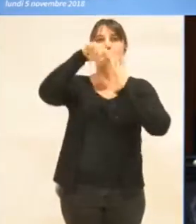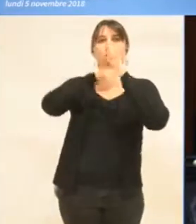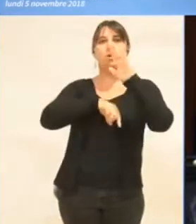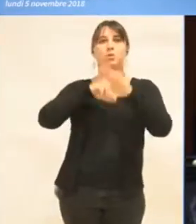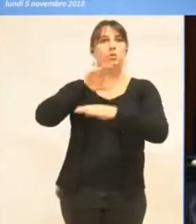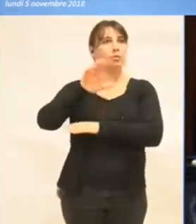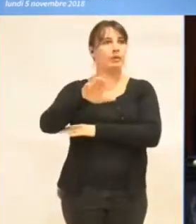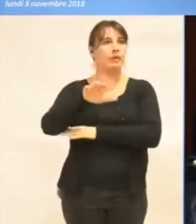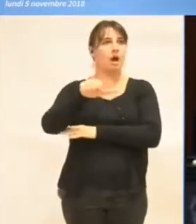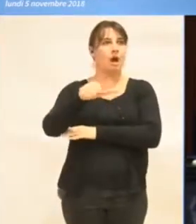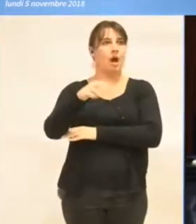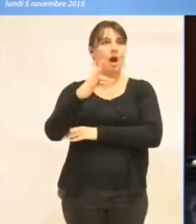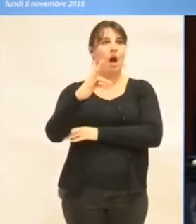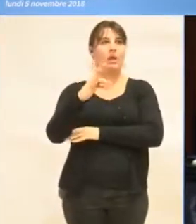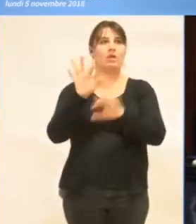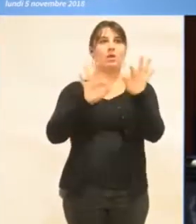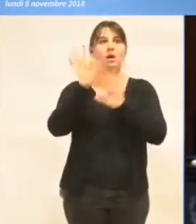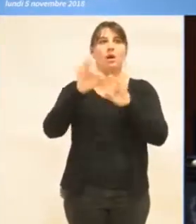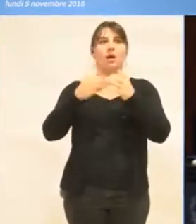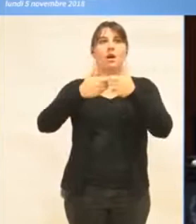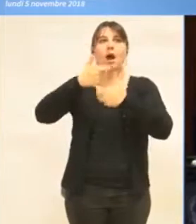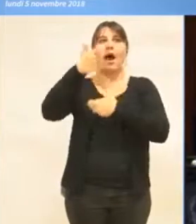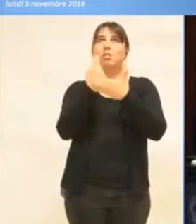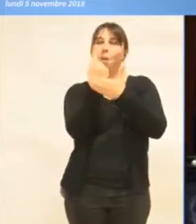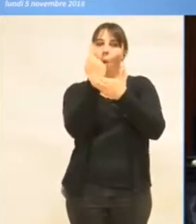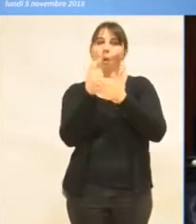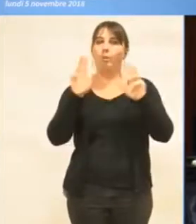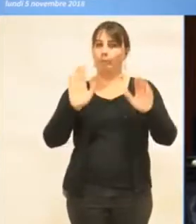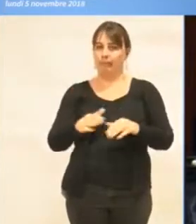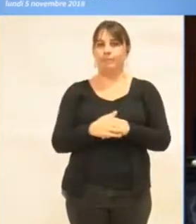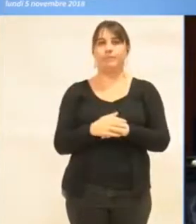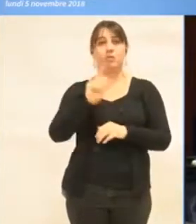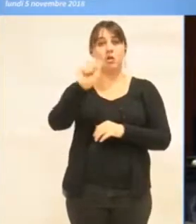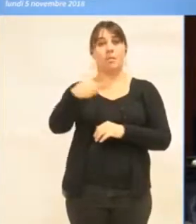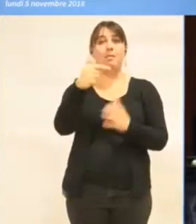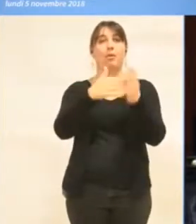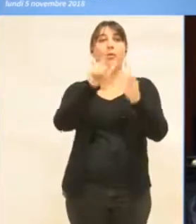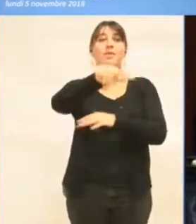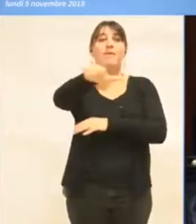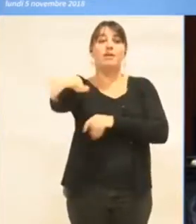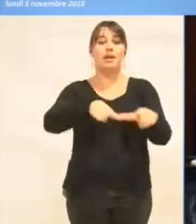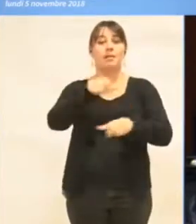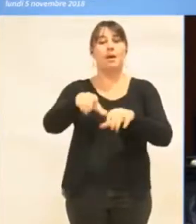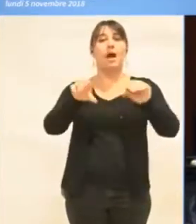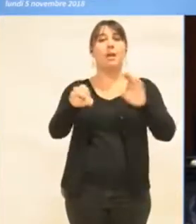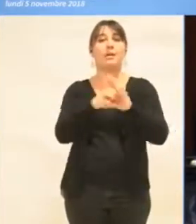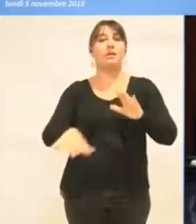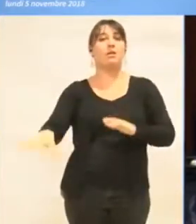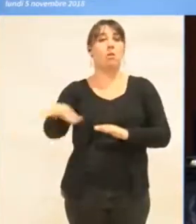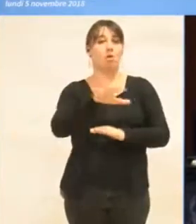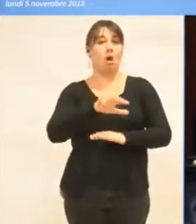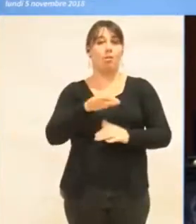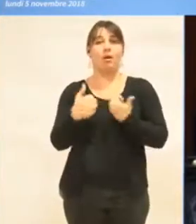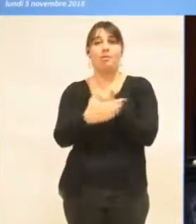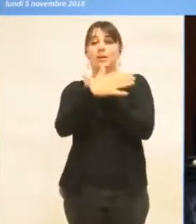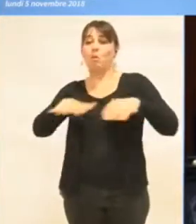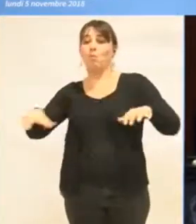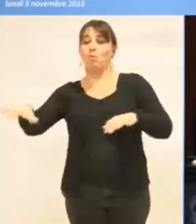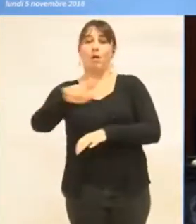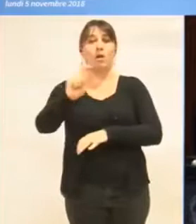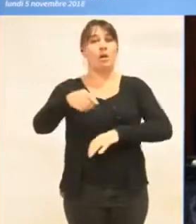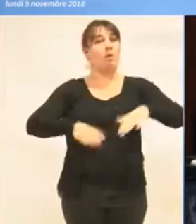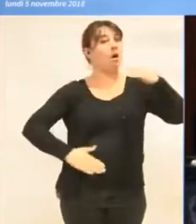Atmo. Et le président du SMTC, en déclarant qu'en 2025, plus aucun habitant de la métropole ne sera soumis à des dépassements des